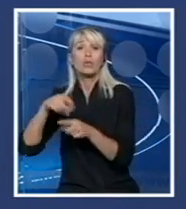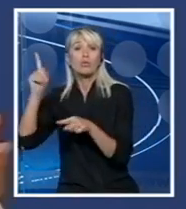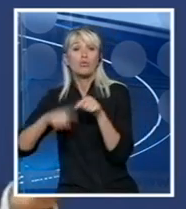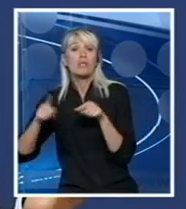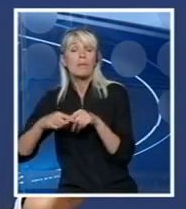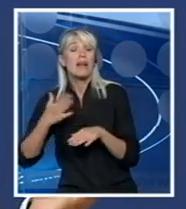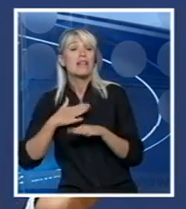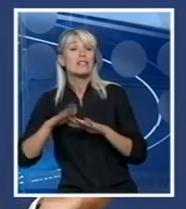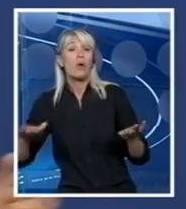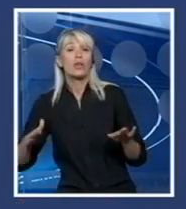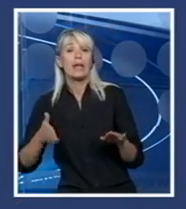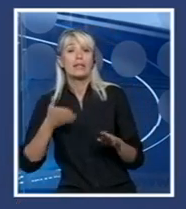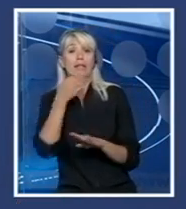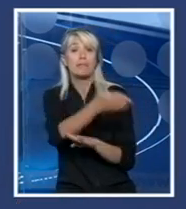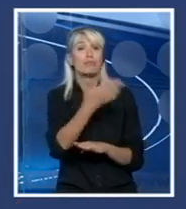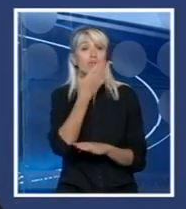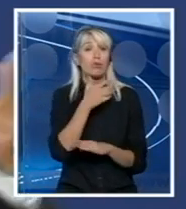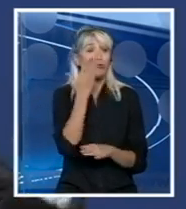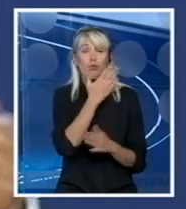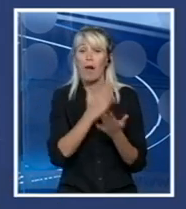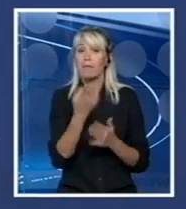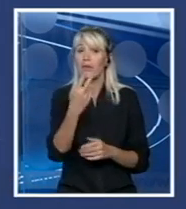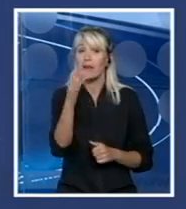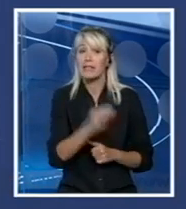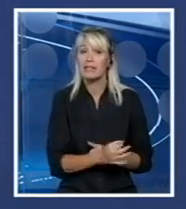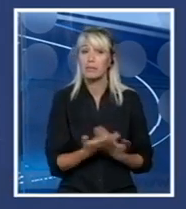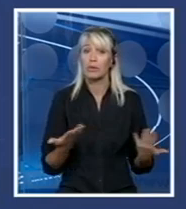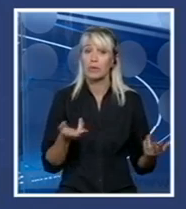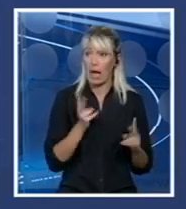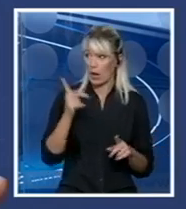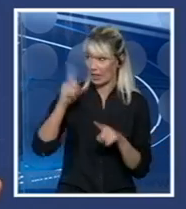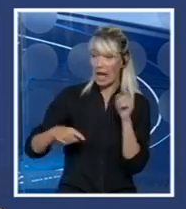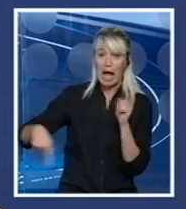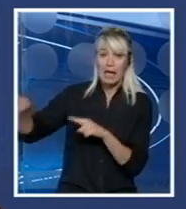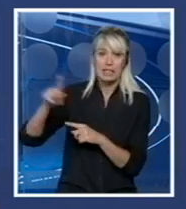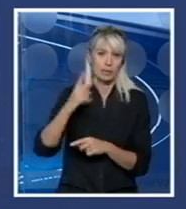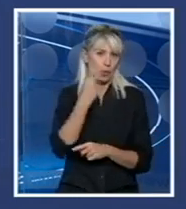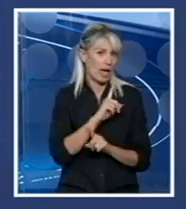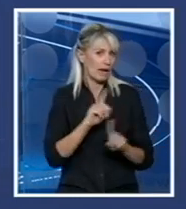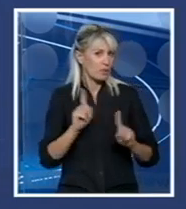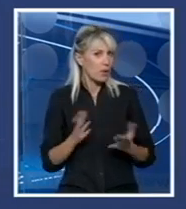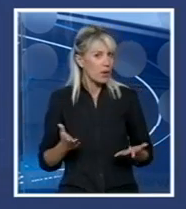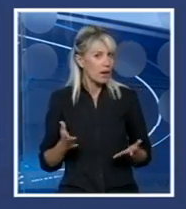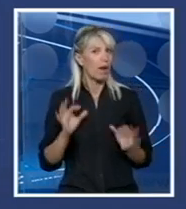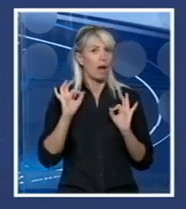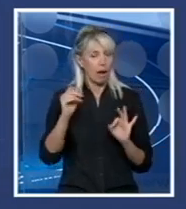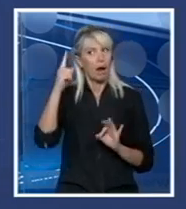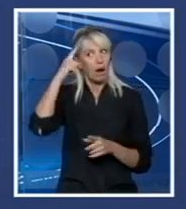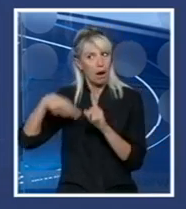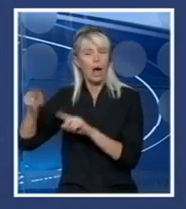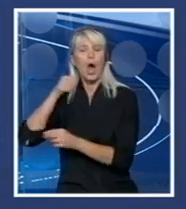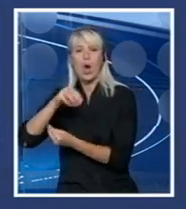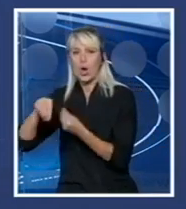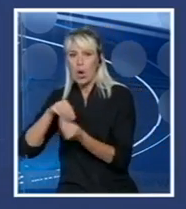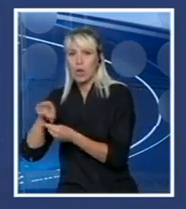U školi je bilo 10-20% deca. Počete da kaznite celu Srbiju. Znači, to se ne radi. Ide se na svest, jer ako je